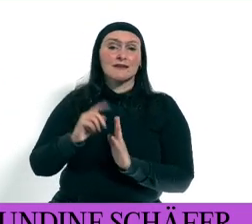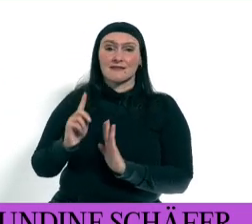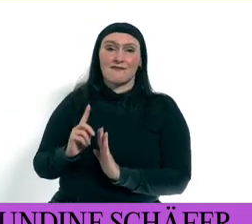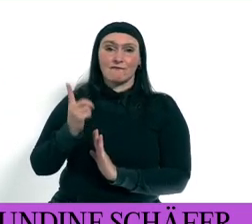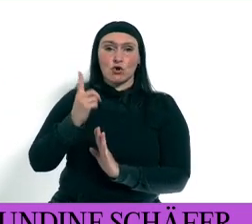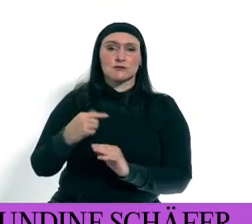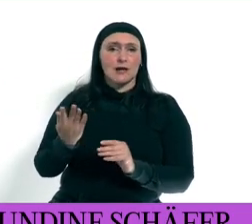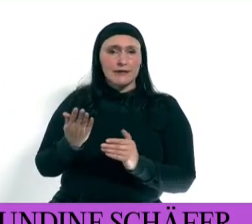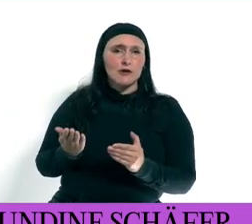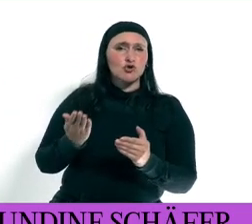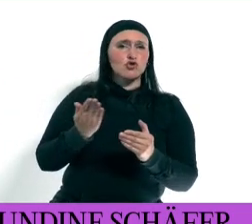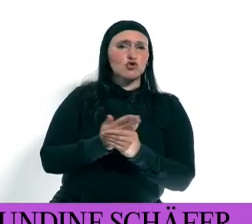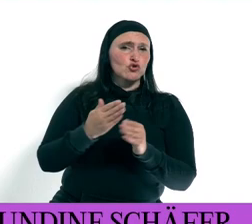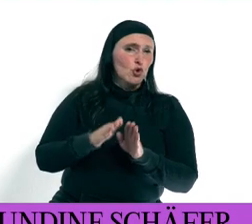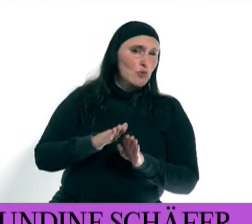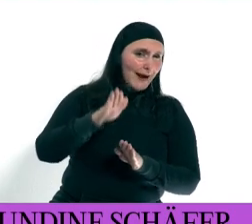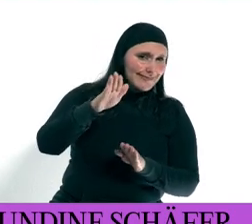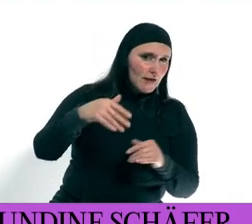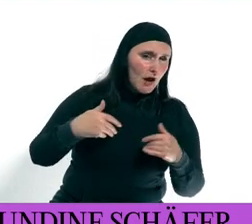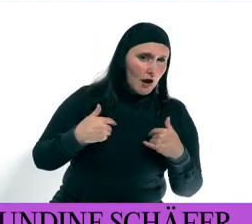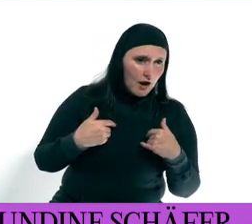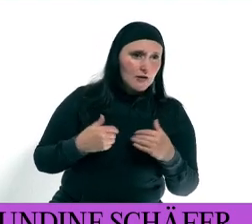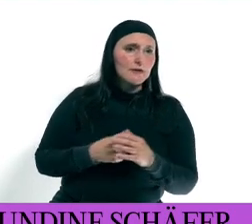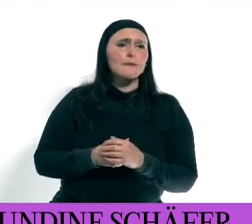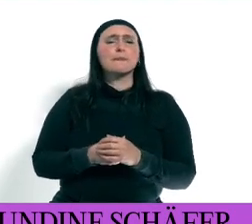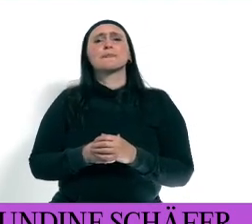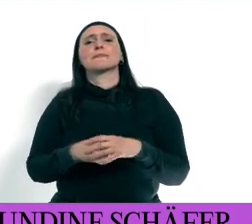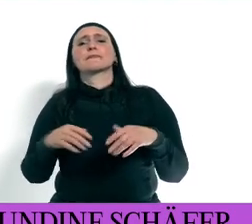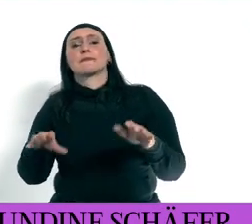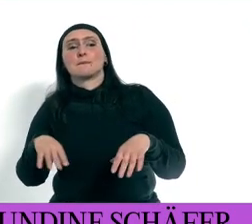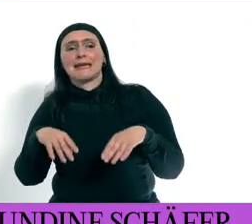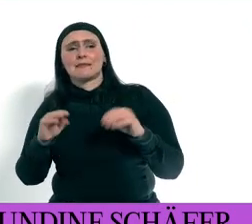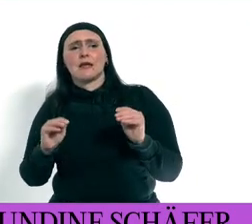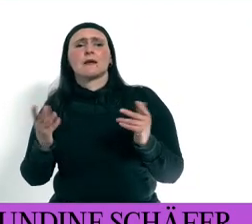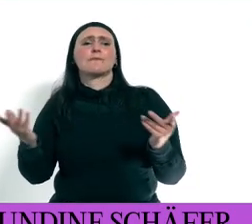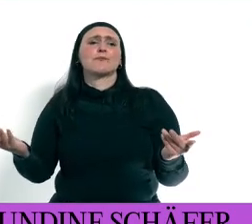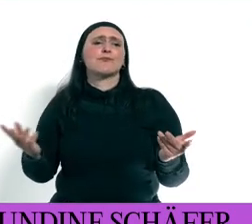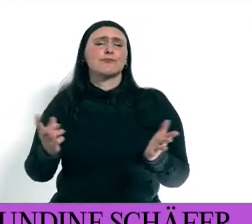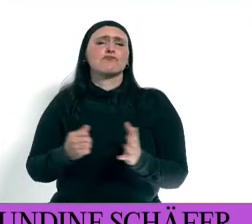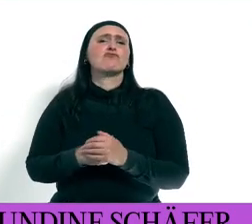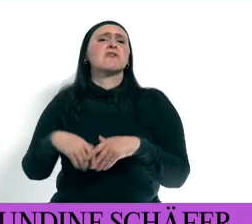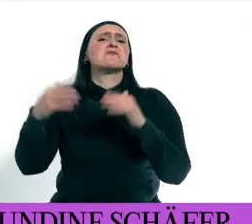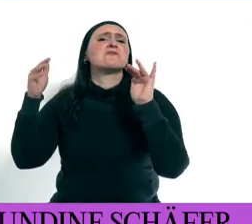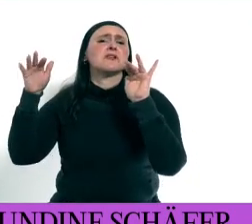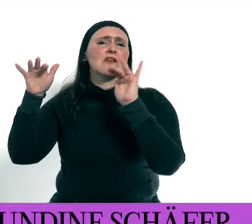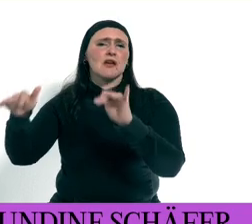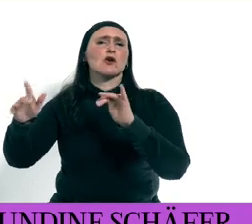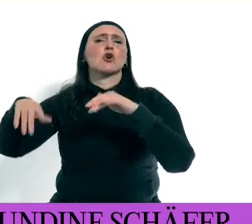Und das war auch der Ausgangspunkt für eines unserer Documenta-Projekte. Wir haben hier das